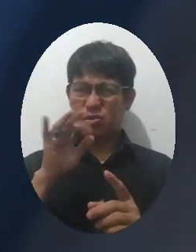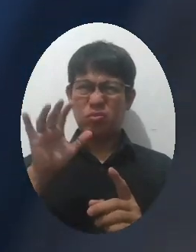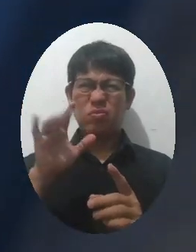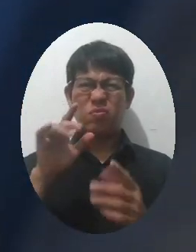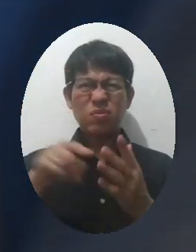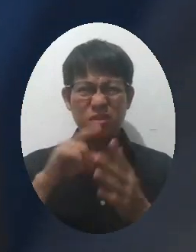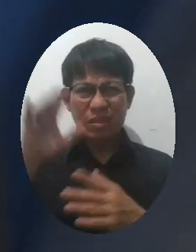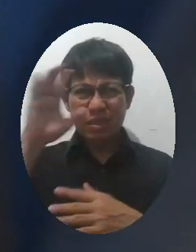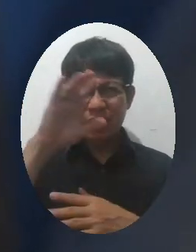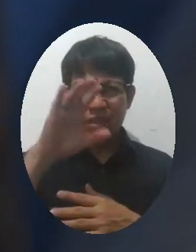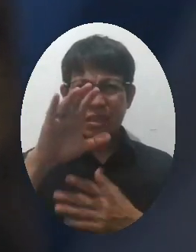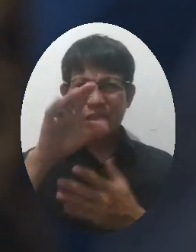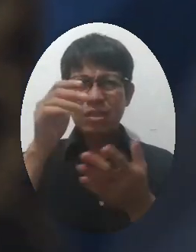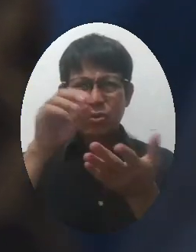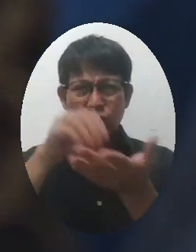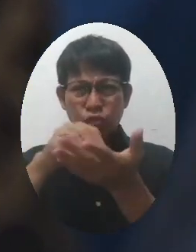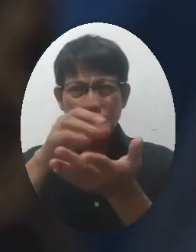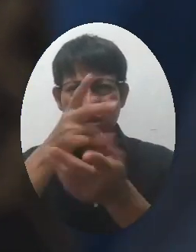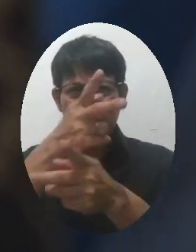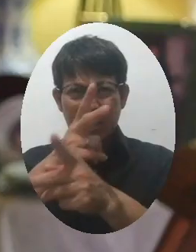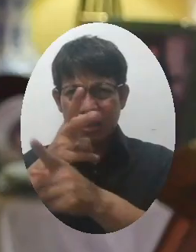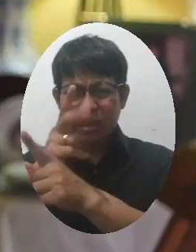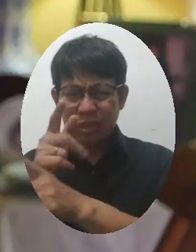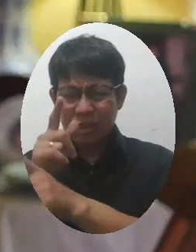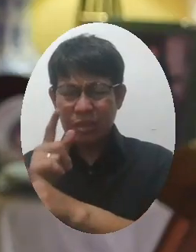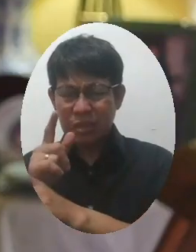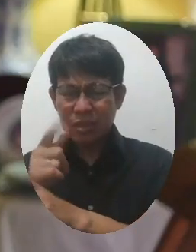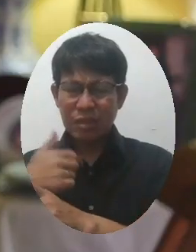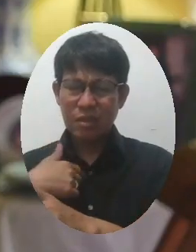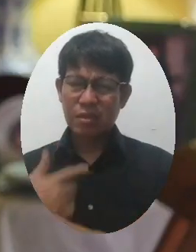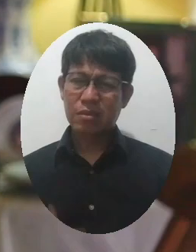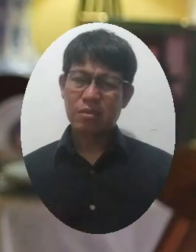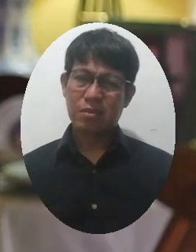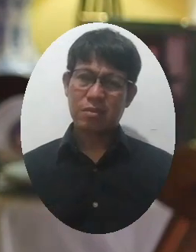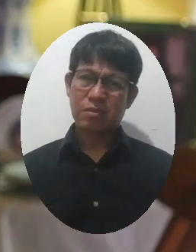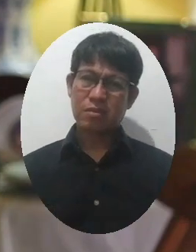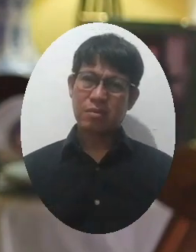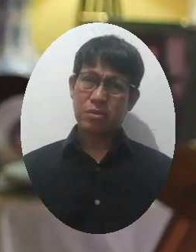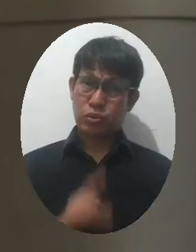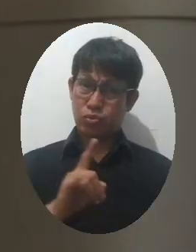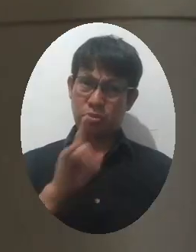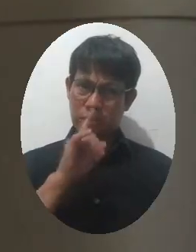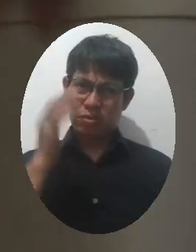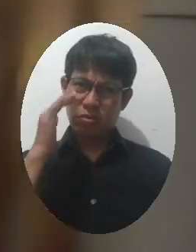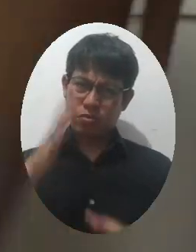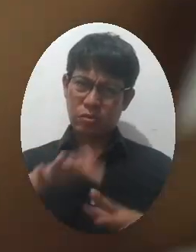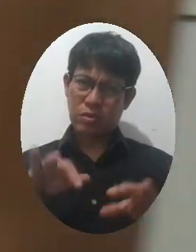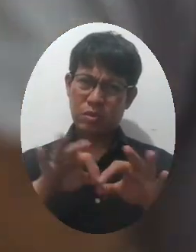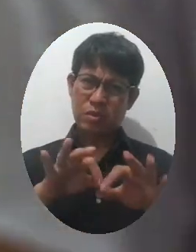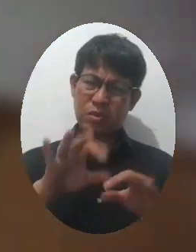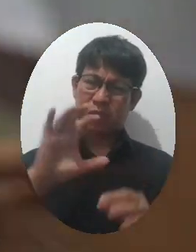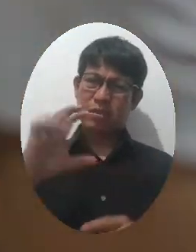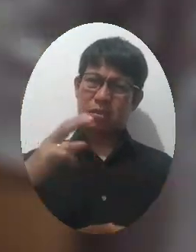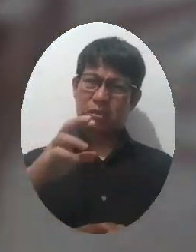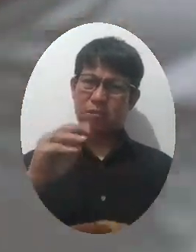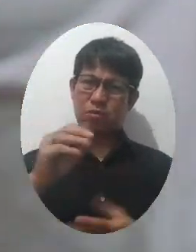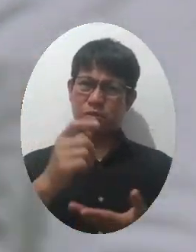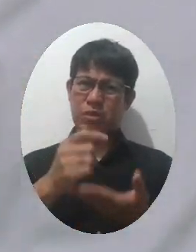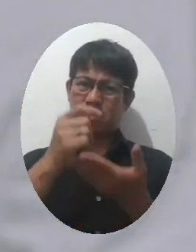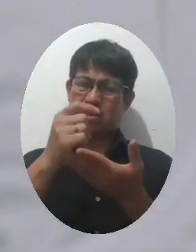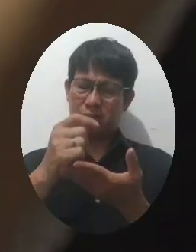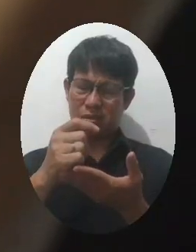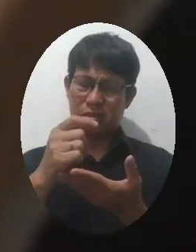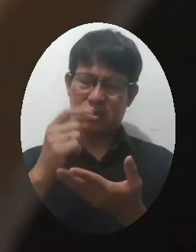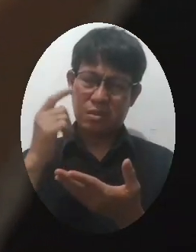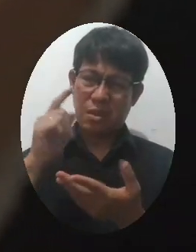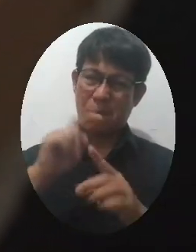Nangungutang po kami sa iba. Naiintindihan ni Julian ang kahalagahan ng chemotherapy. Naiintindihan po namin